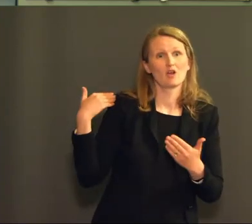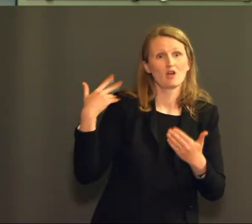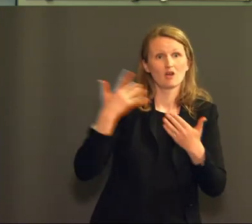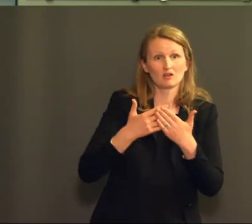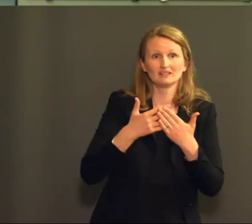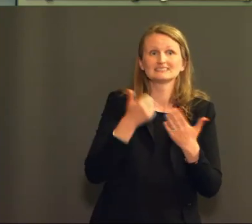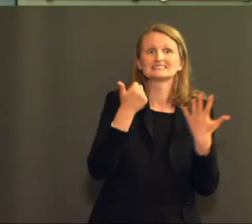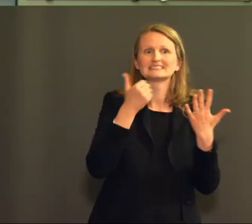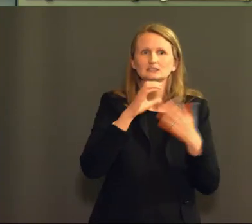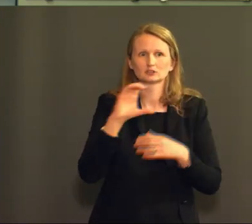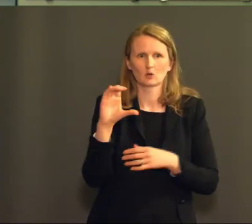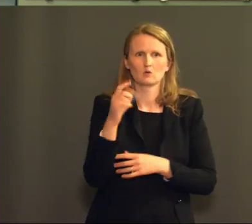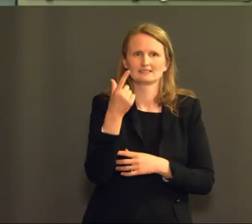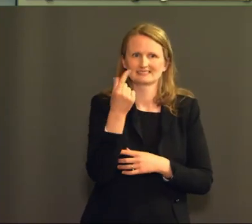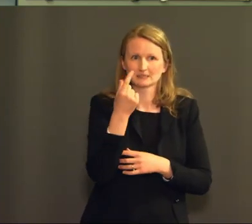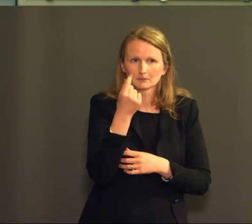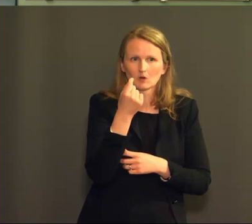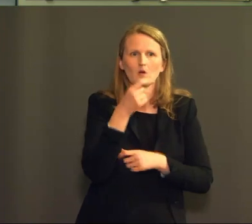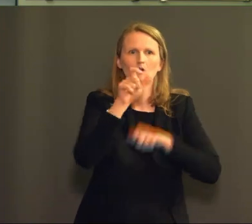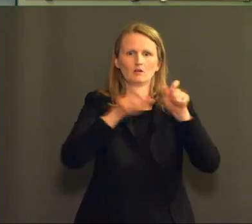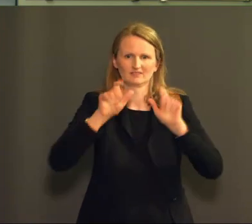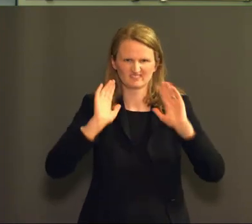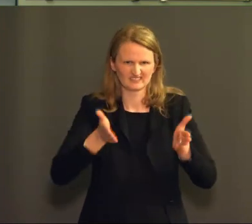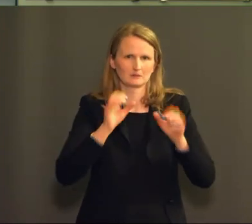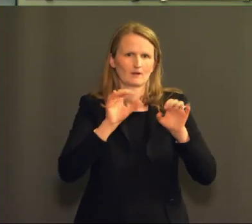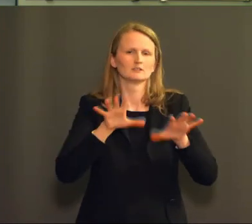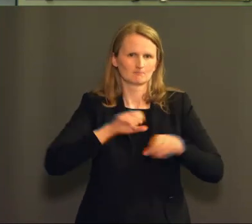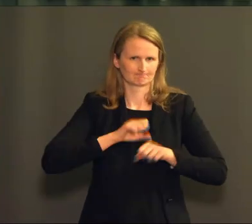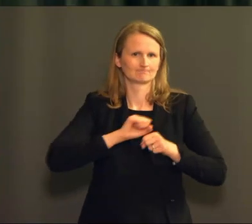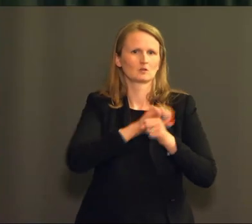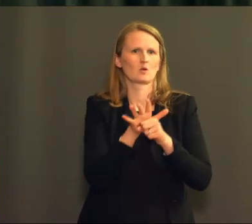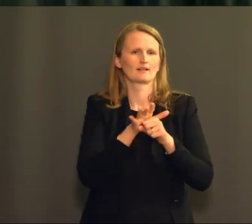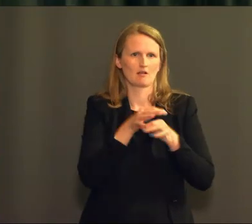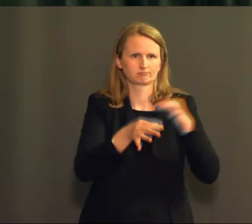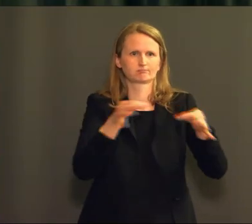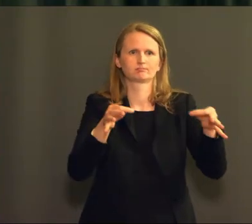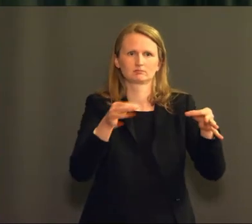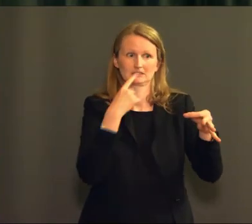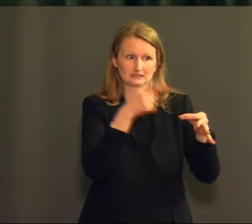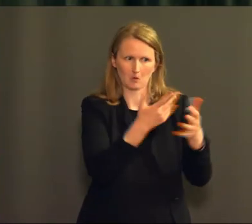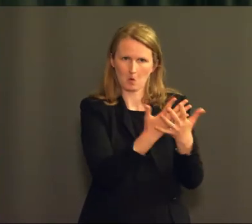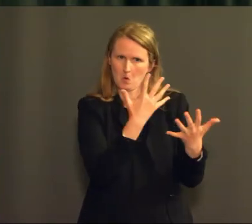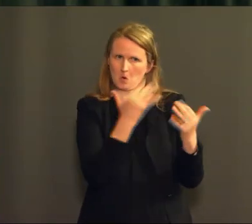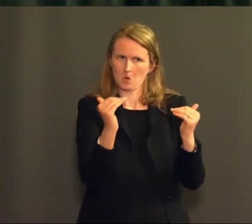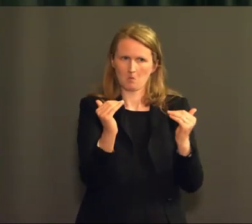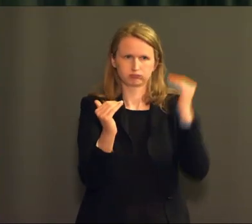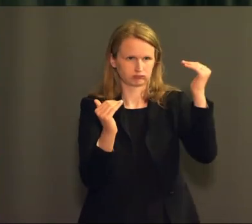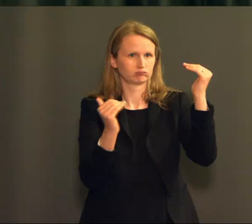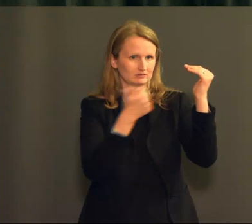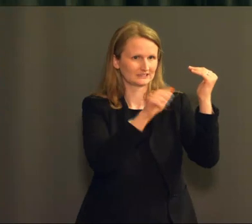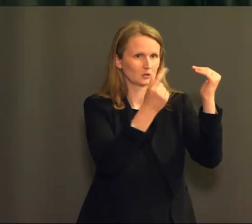chiffre significativement plus élevé que dans tout autre secteur, 632 cas en moyenne dans d'autres